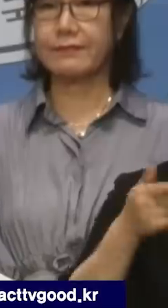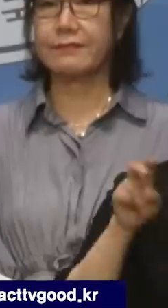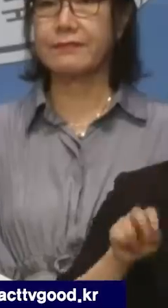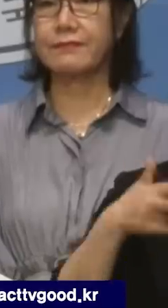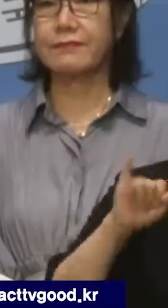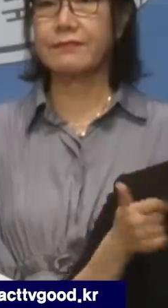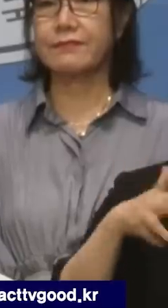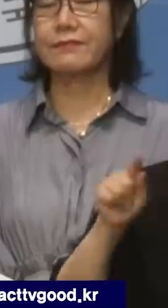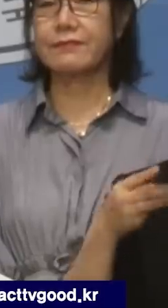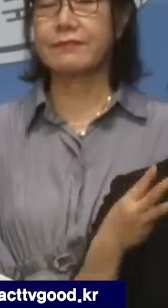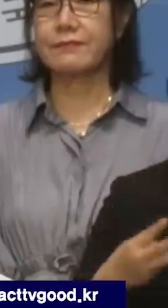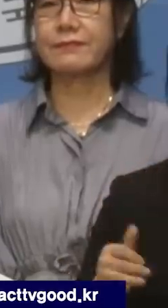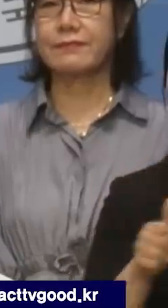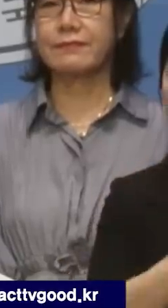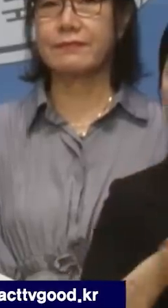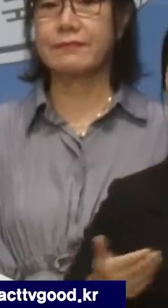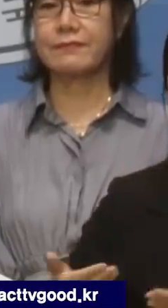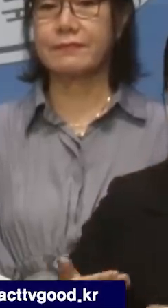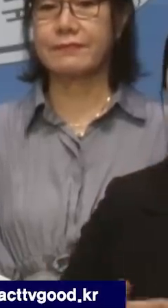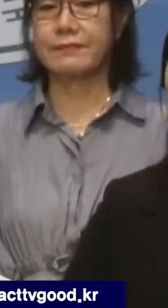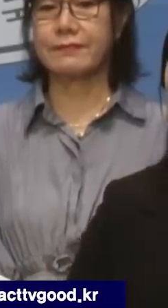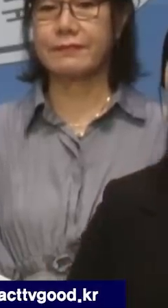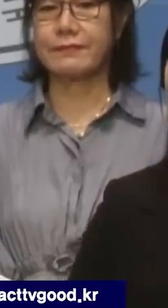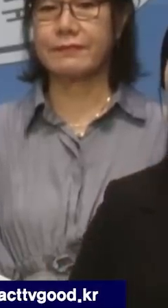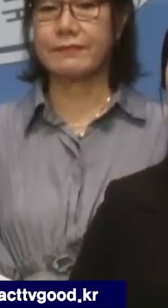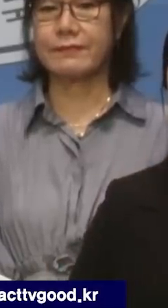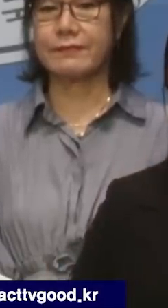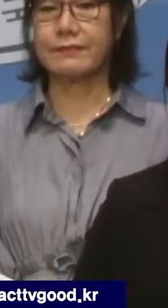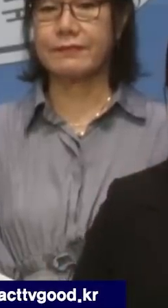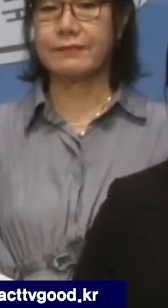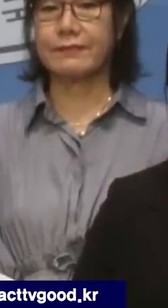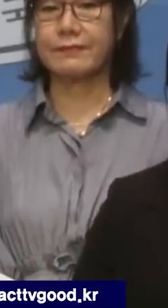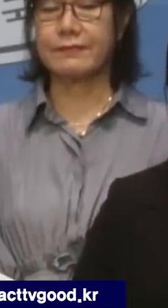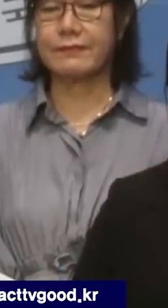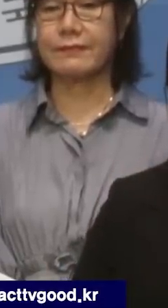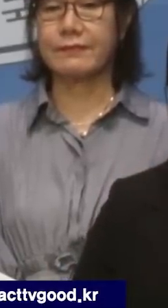김진철 소상공인위원회 수석부위원장님 오셨습니다.